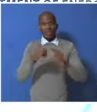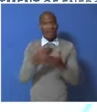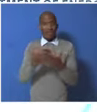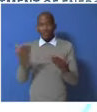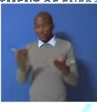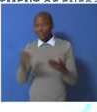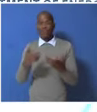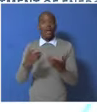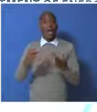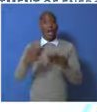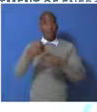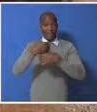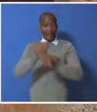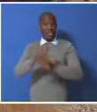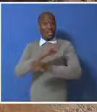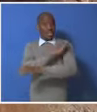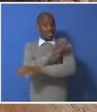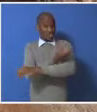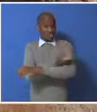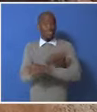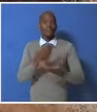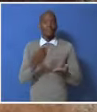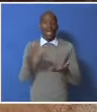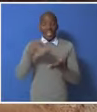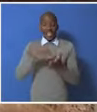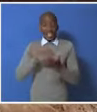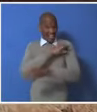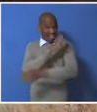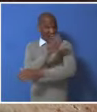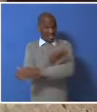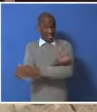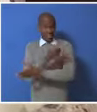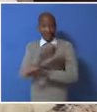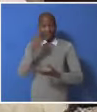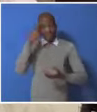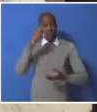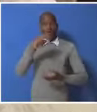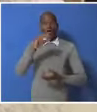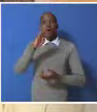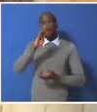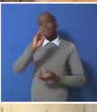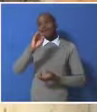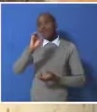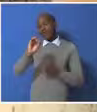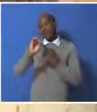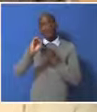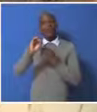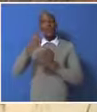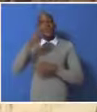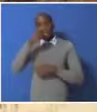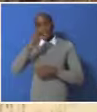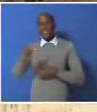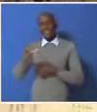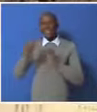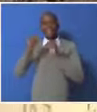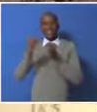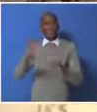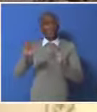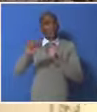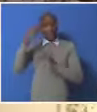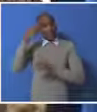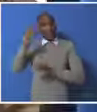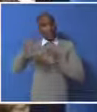e e farologaneng ya kgotetso. Lephata le lemogile mofuta wa kgotetso wa biogas o ka sologela Batswana molemo bogolo